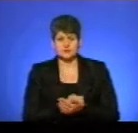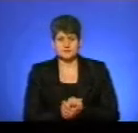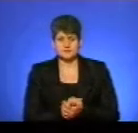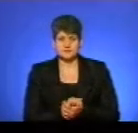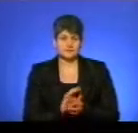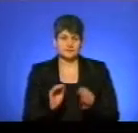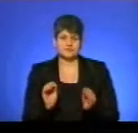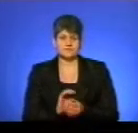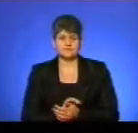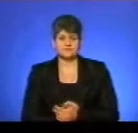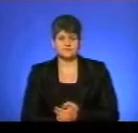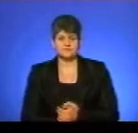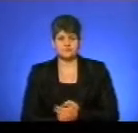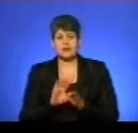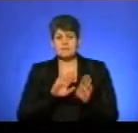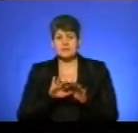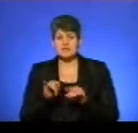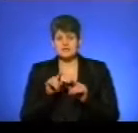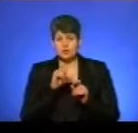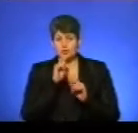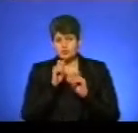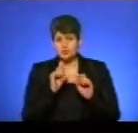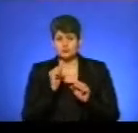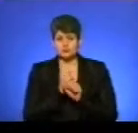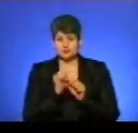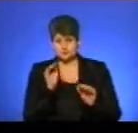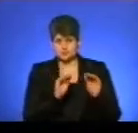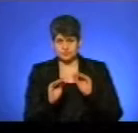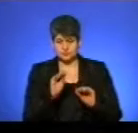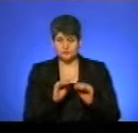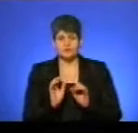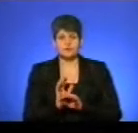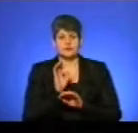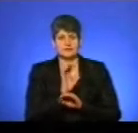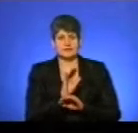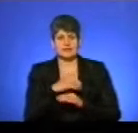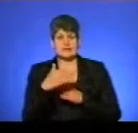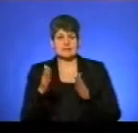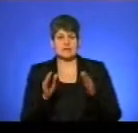все. Після того, як подарунок сформований, його відносять на склад.